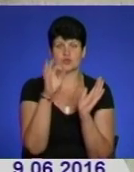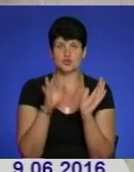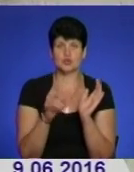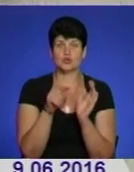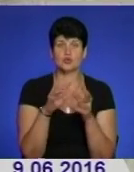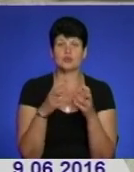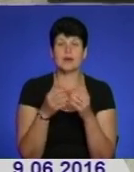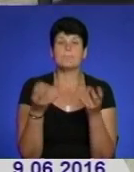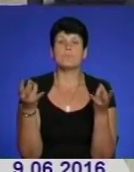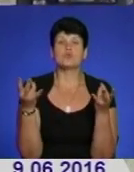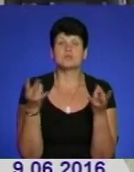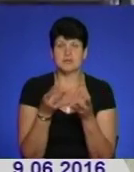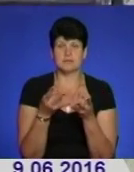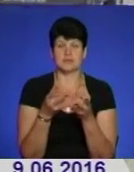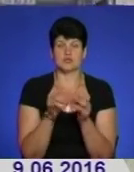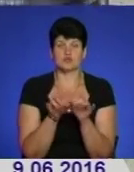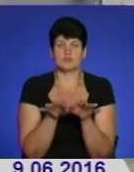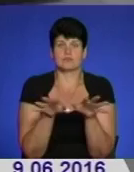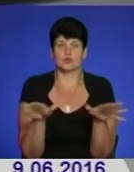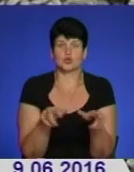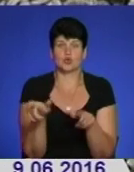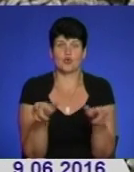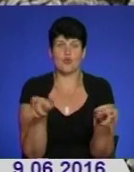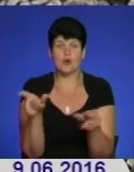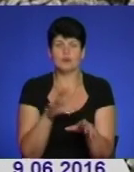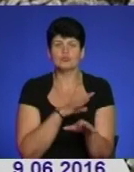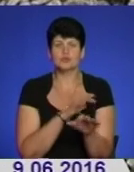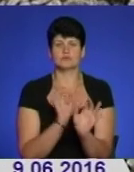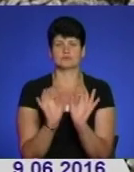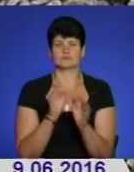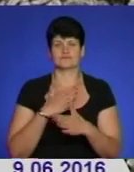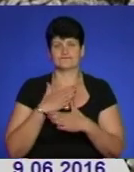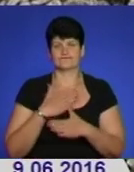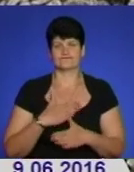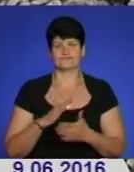суми, яка потрібна, аби мережа автошляхів нашої області була принаймні у задовільному стані.